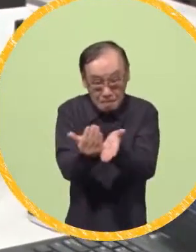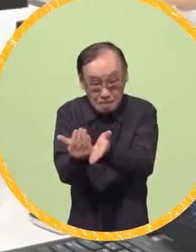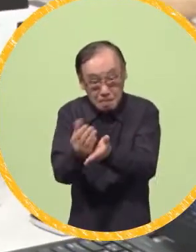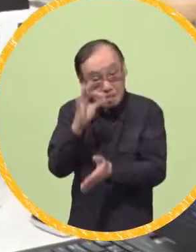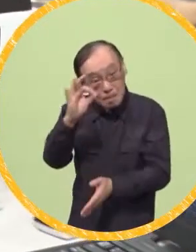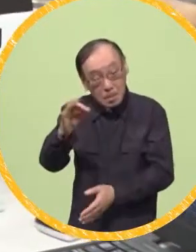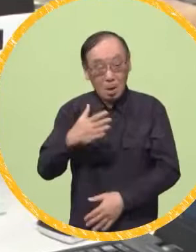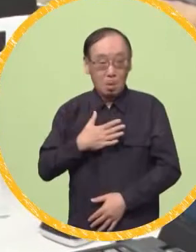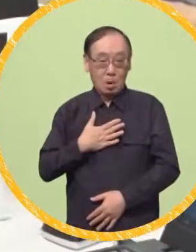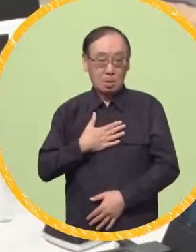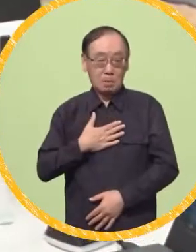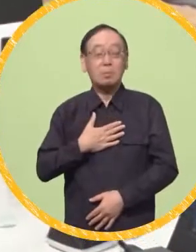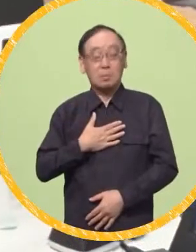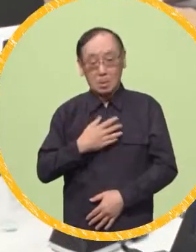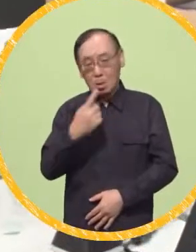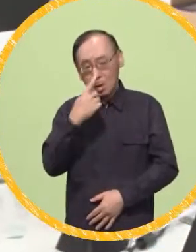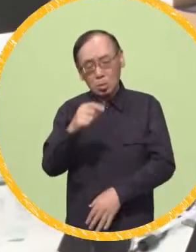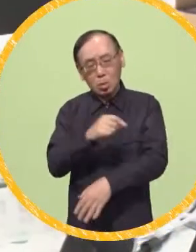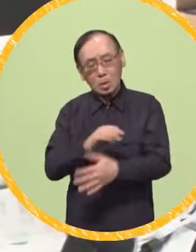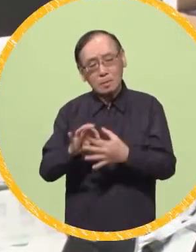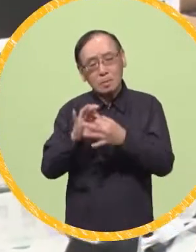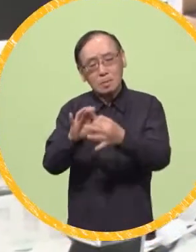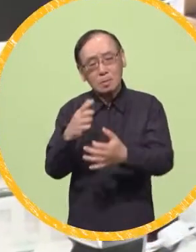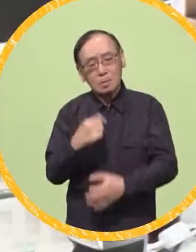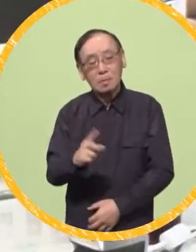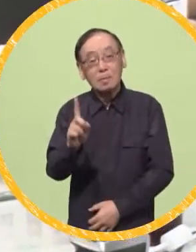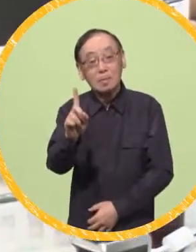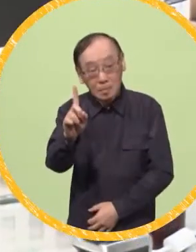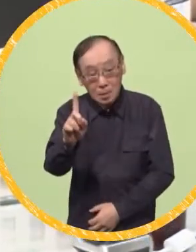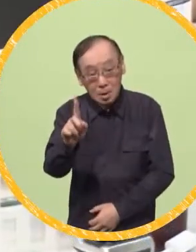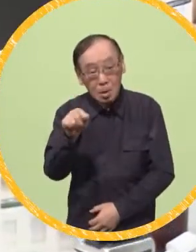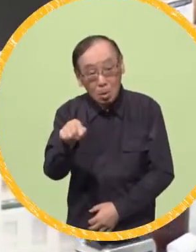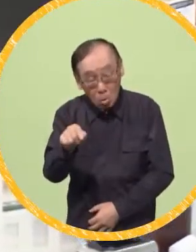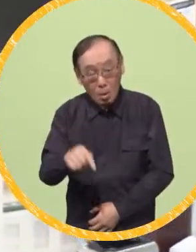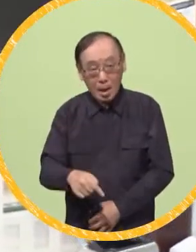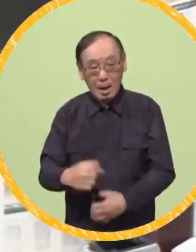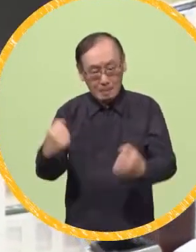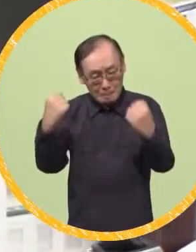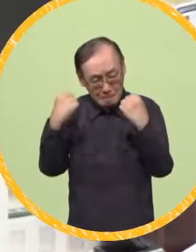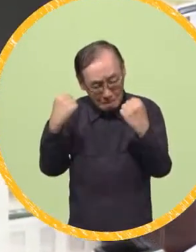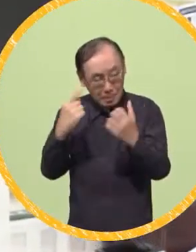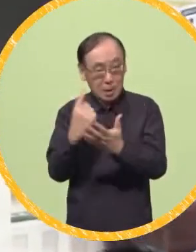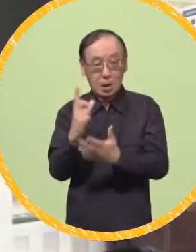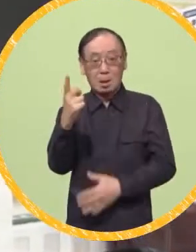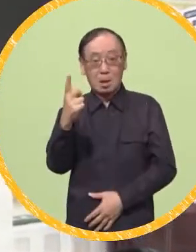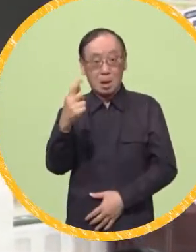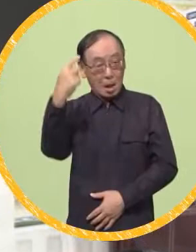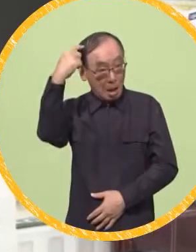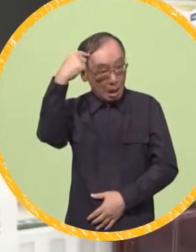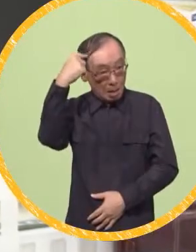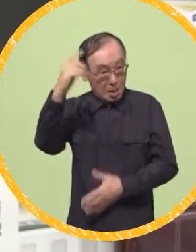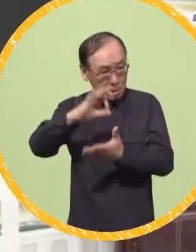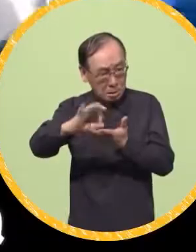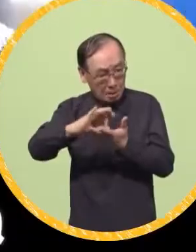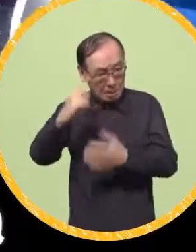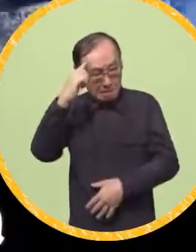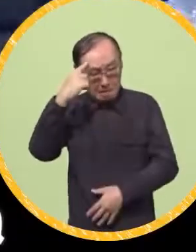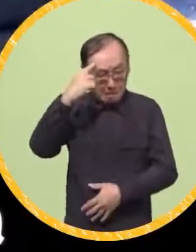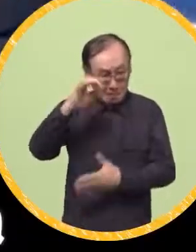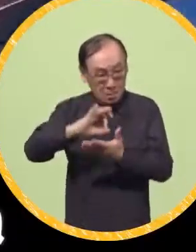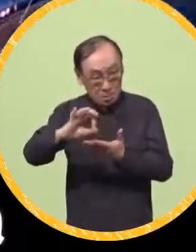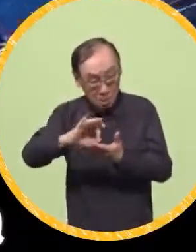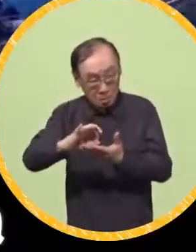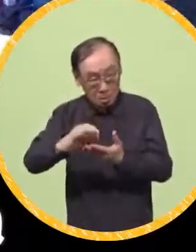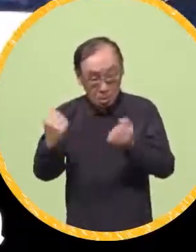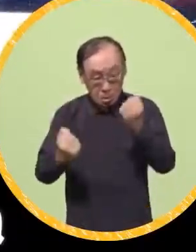なと思うんですけども私が特にお伝えしたいなと思いますのがその体力の部分でなくてこの頭をつかう部分なんですね車